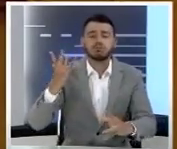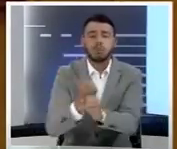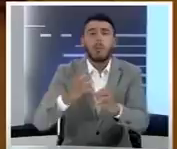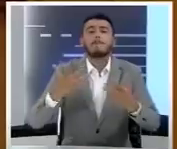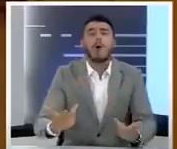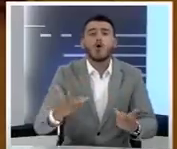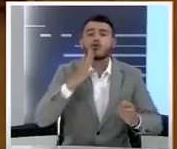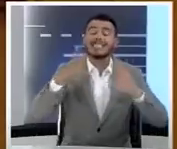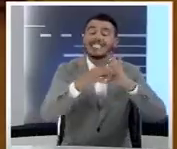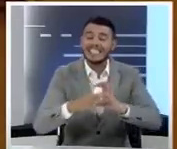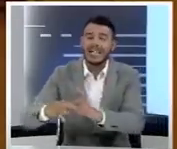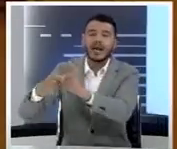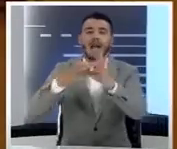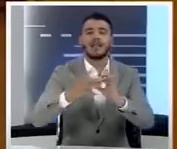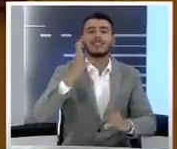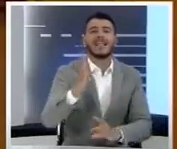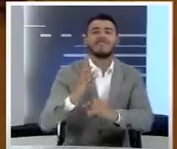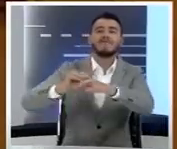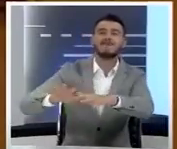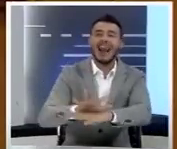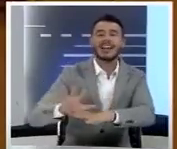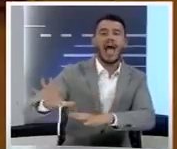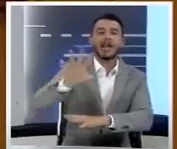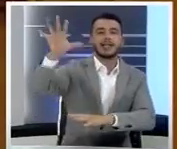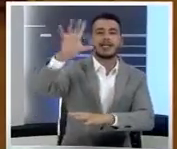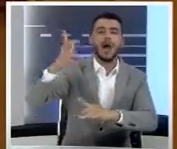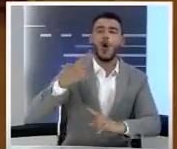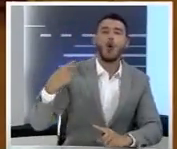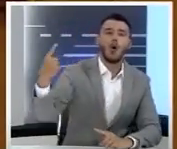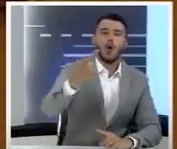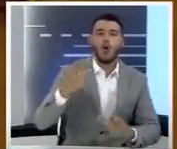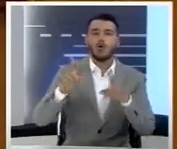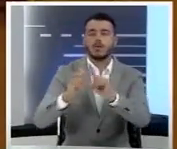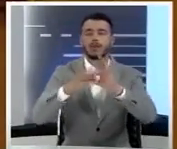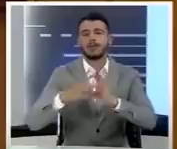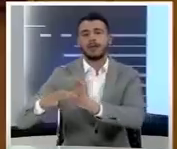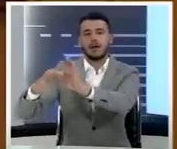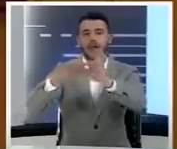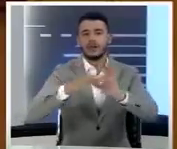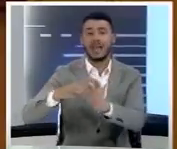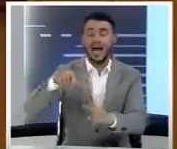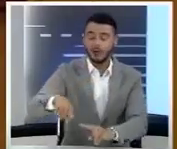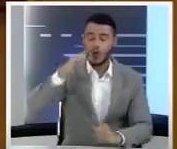Βαλκανίων και όλης της Ευρώπης, θα έλεγα, με όρους εθνικού σχεδίου ανάπτυξης, το οποίο σήμερα διαθέτουμε.